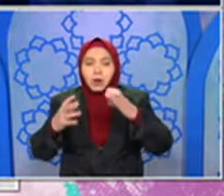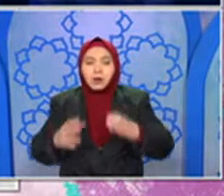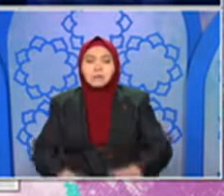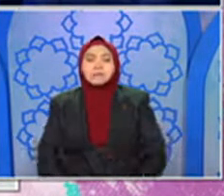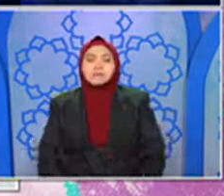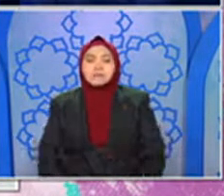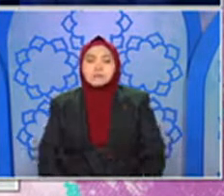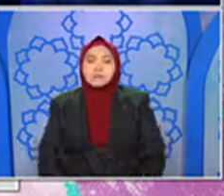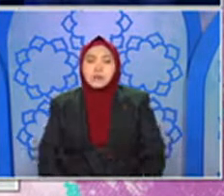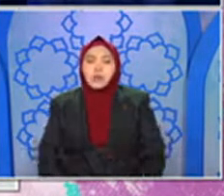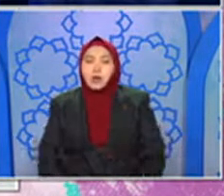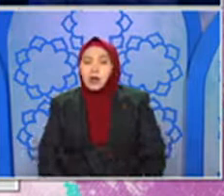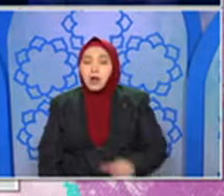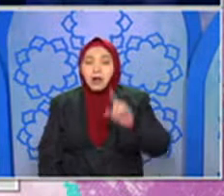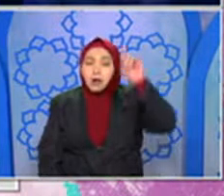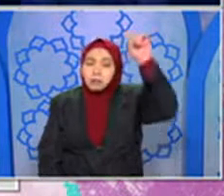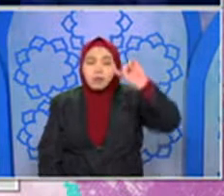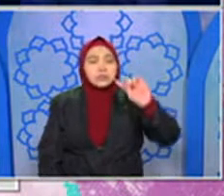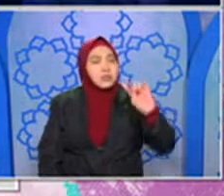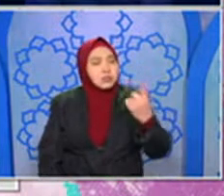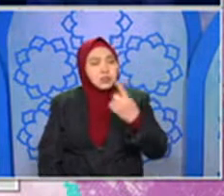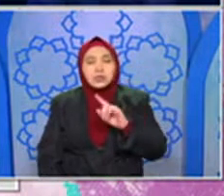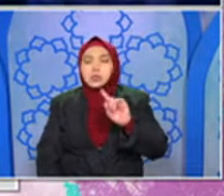بصير له ملك